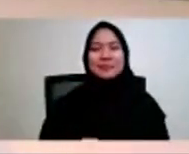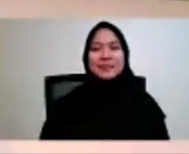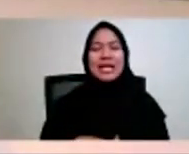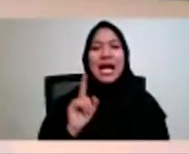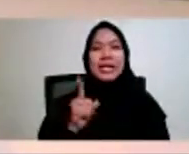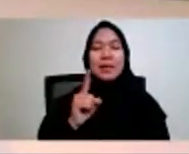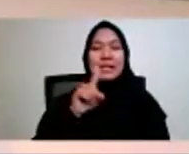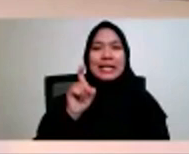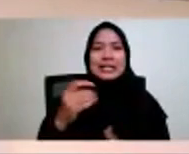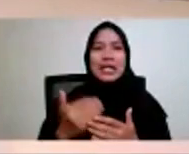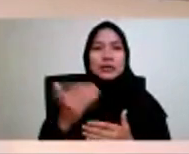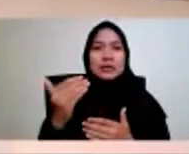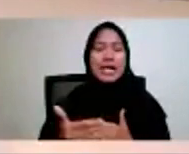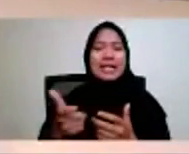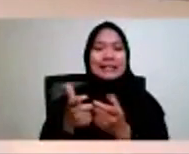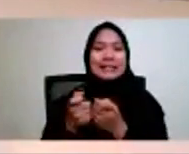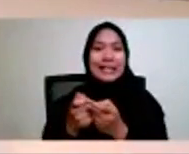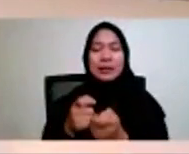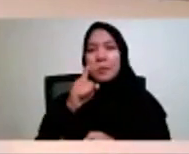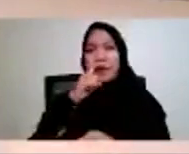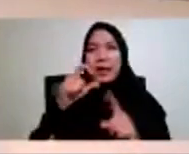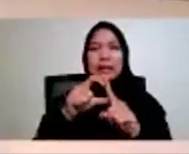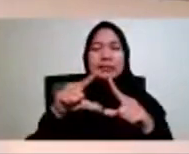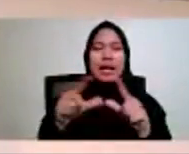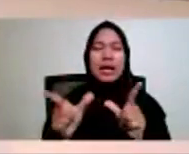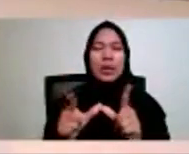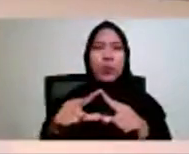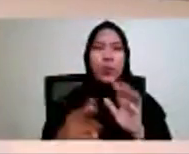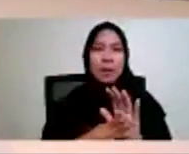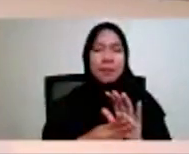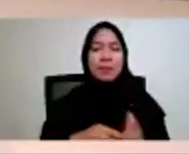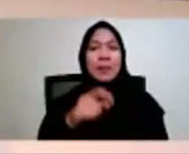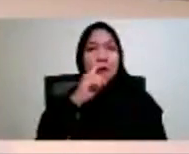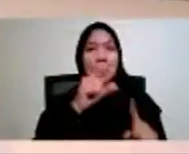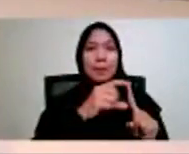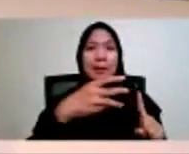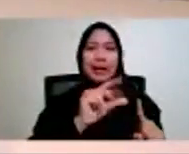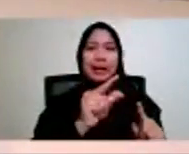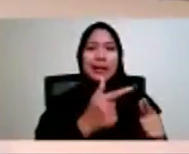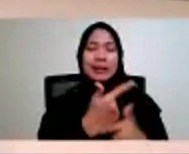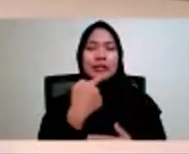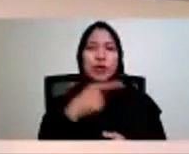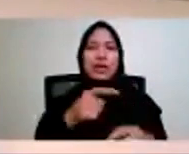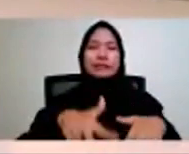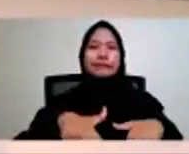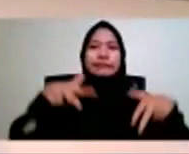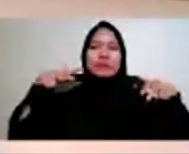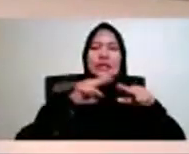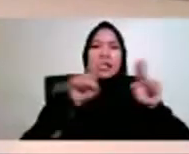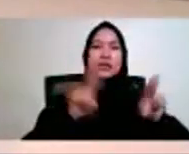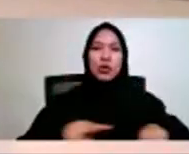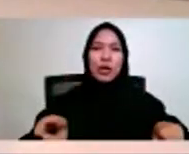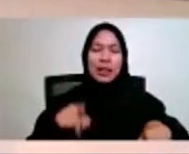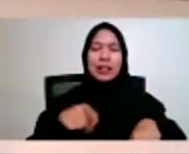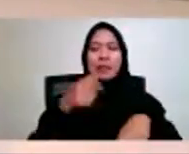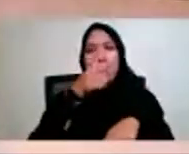Pertanyaan selanjutnya dari kolom chat dari Pak Dawam panugro Pak Feri terkait dengan konferensi internasional bulatin writer economics